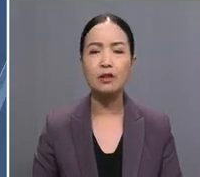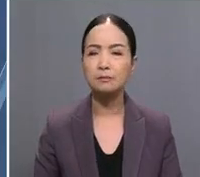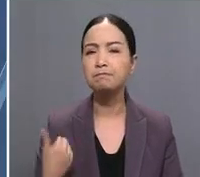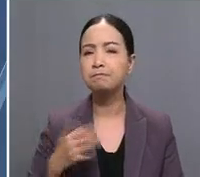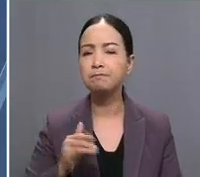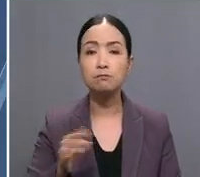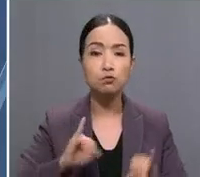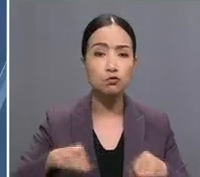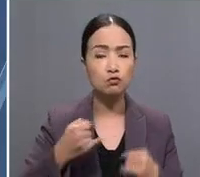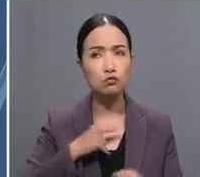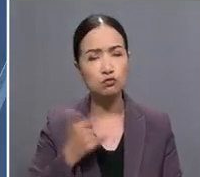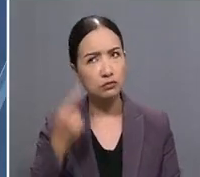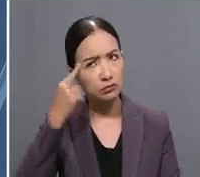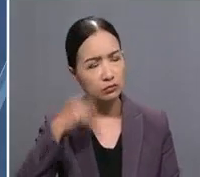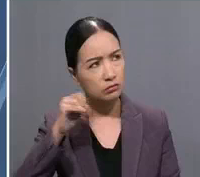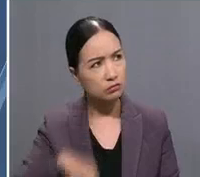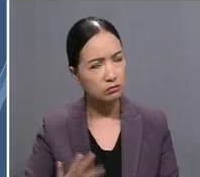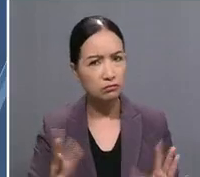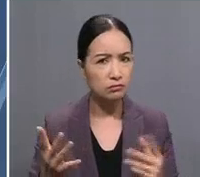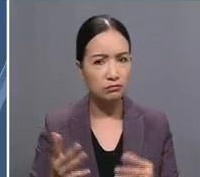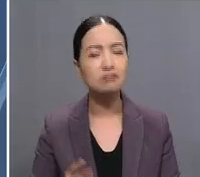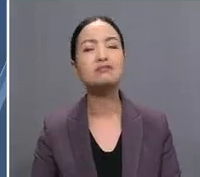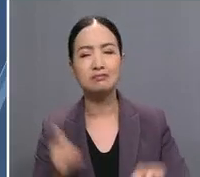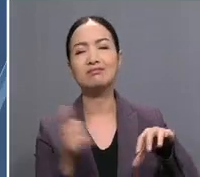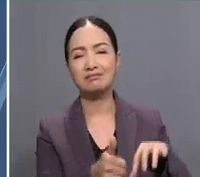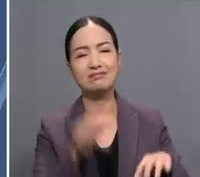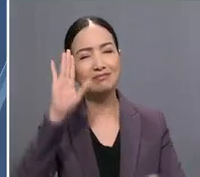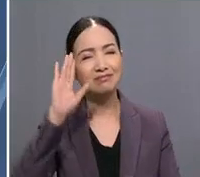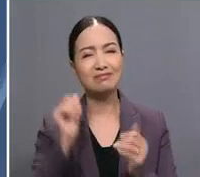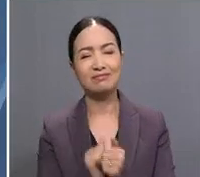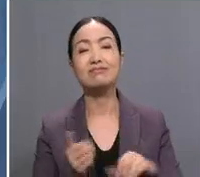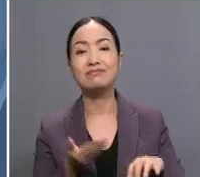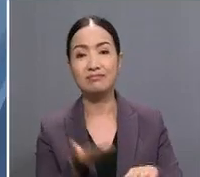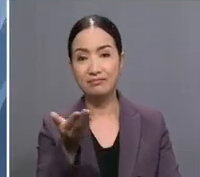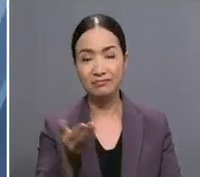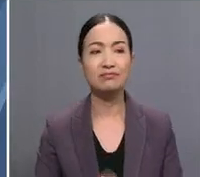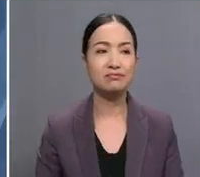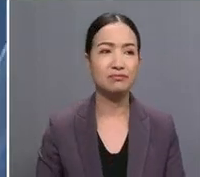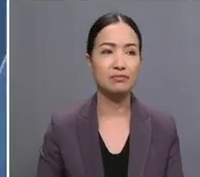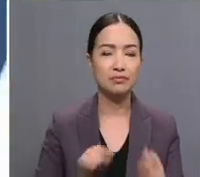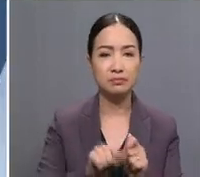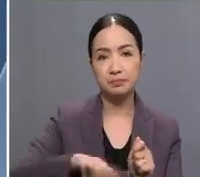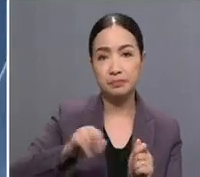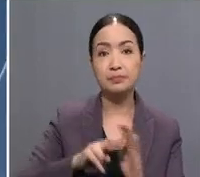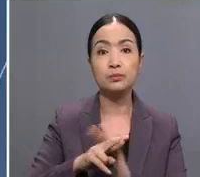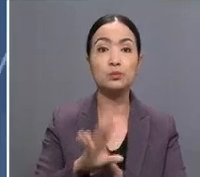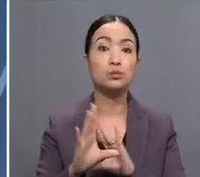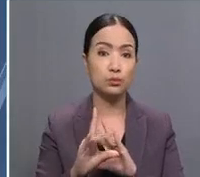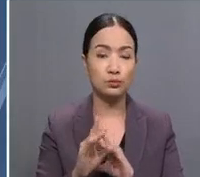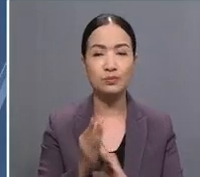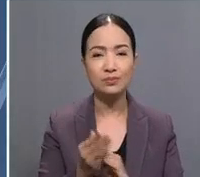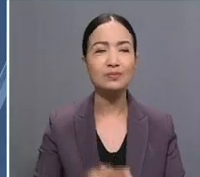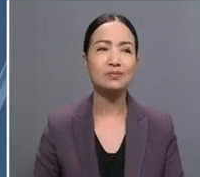ว่าวันนึงเนี่ยเจ้าของทรัพย์นึกได้ว่าของหายจะได้ไปที่สถานีตำรวจนะครับสถานีตำรวจเมืองนะครับค่ะอ้าเดี๋ยว